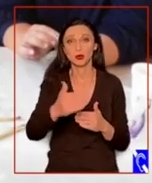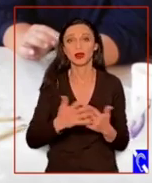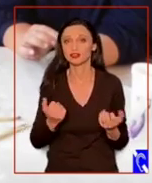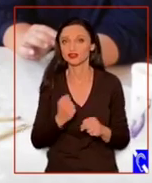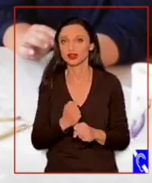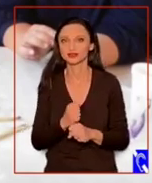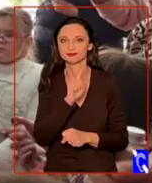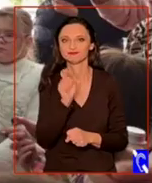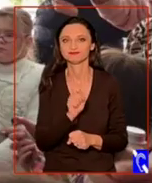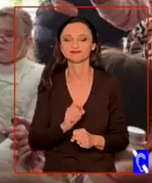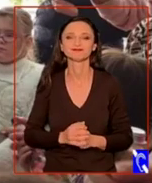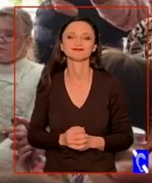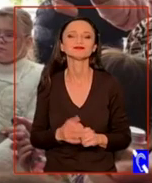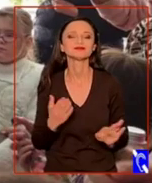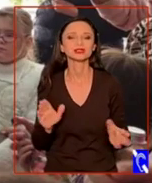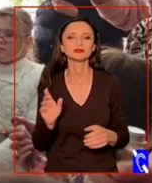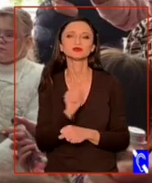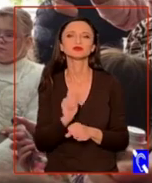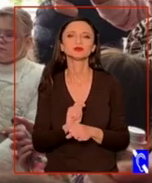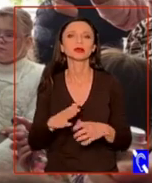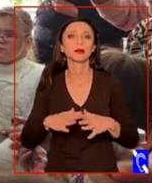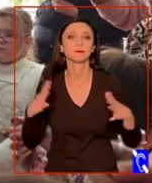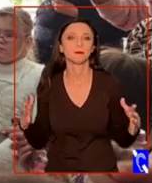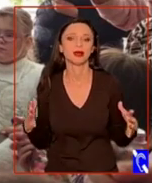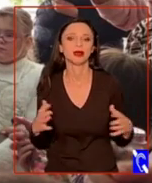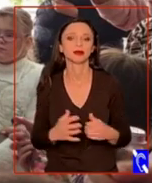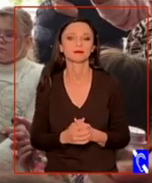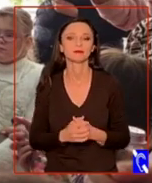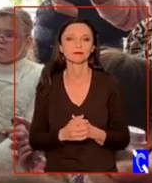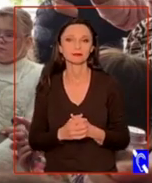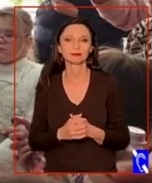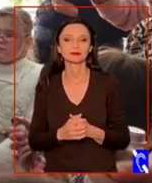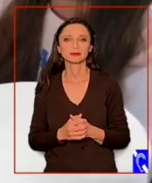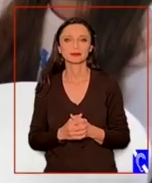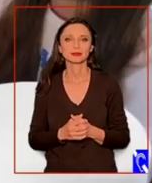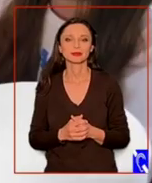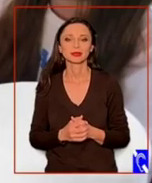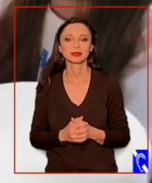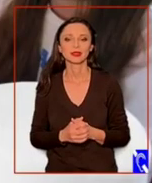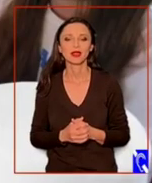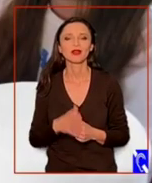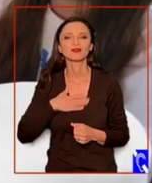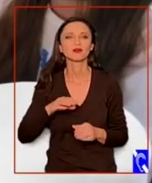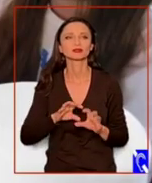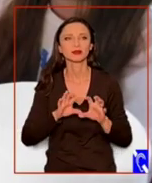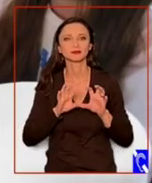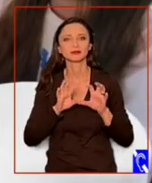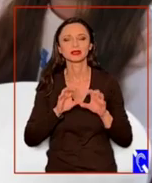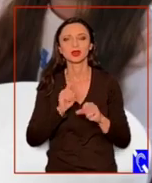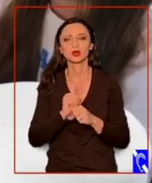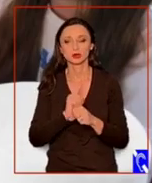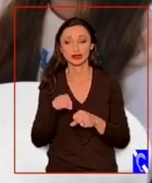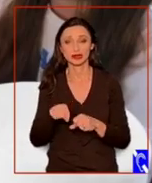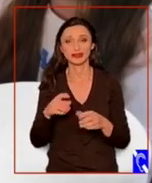început de curând un proiect mai amplu, care constă în expunerea